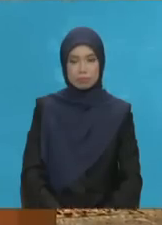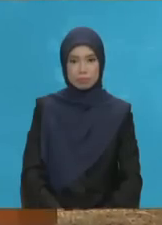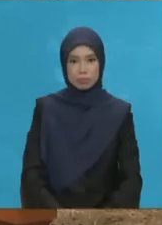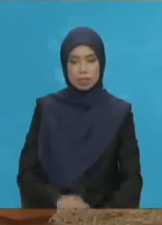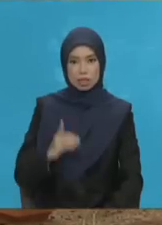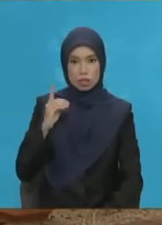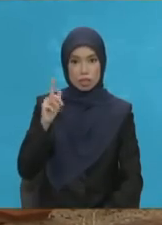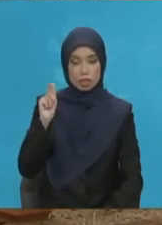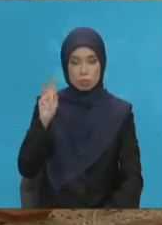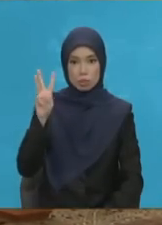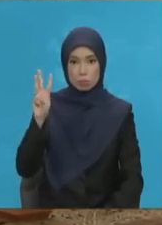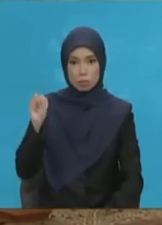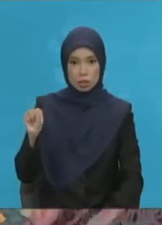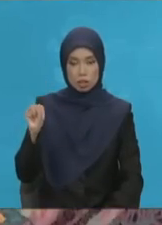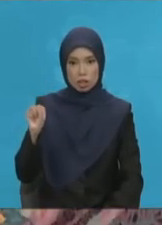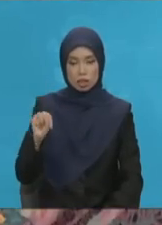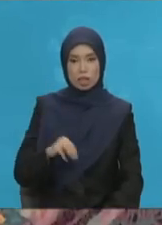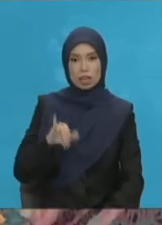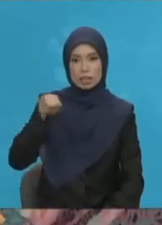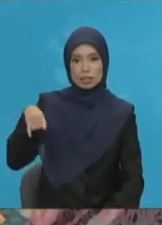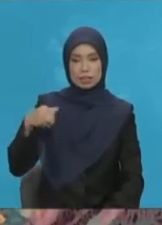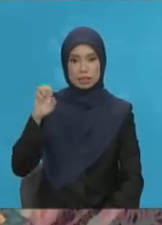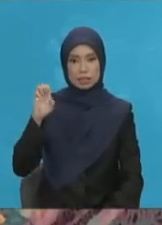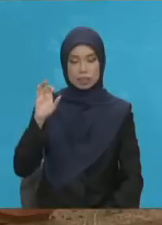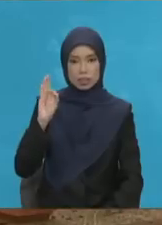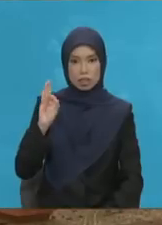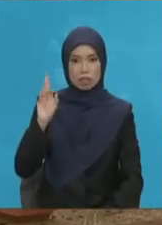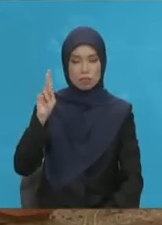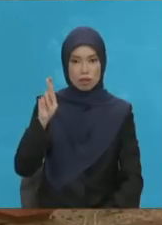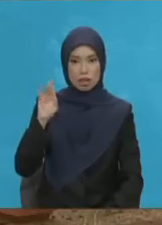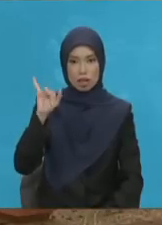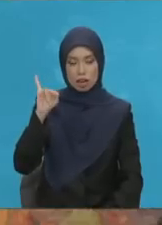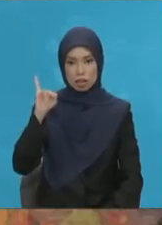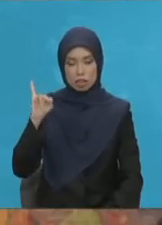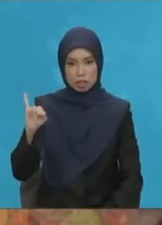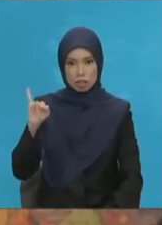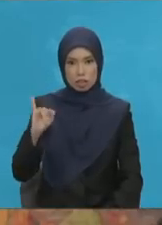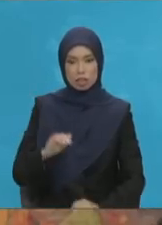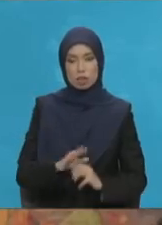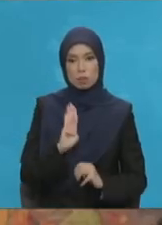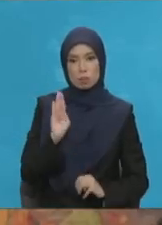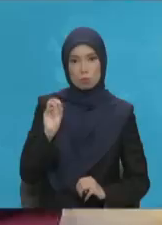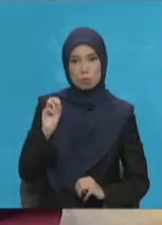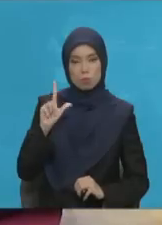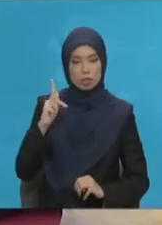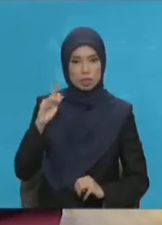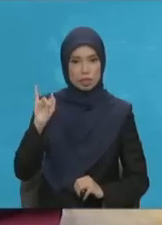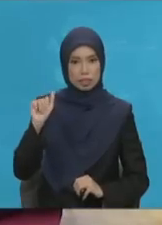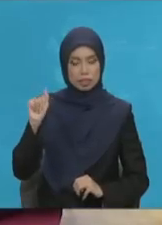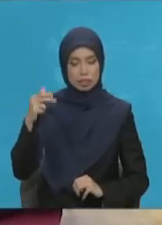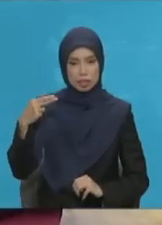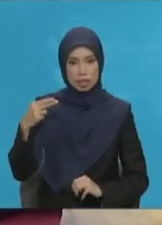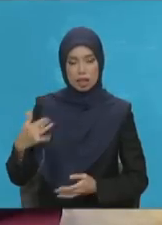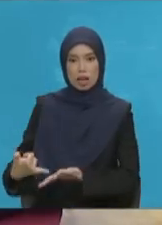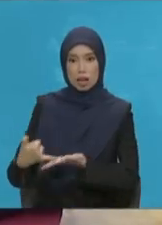Juli yang teramat Mulia Paduka Suri Pangeran 3 dong sahibul Maul Pangeran Muda Haji Jefri bolkia berangkat ke majelis